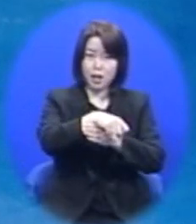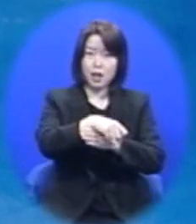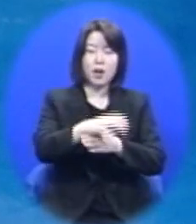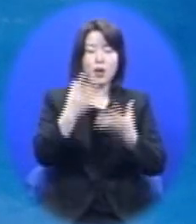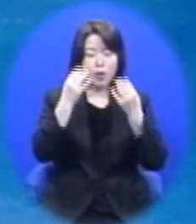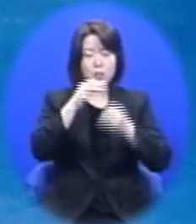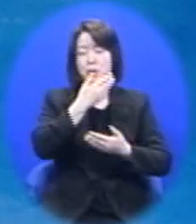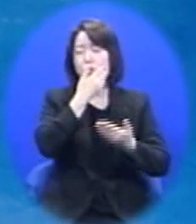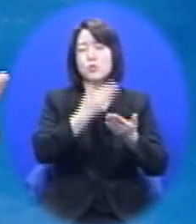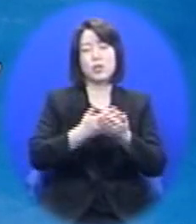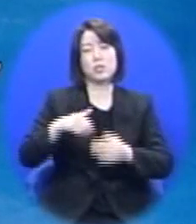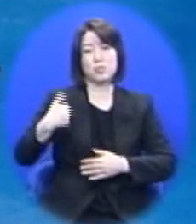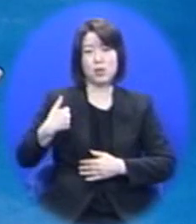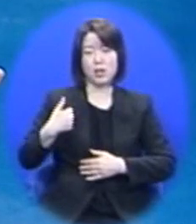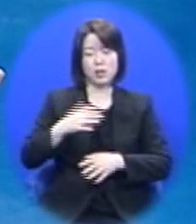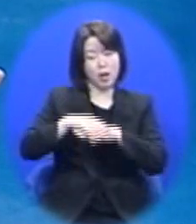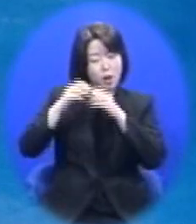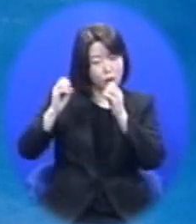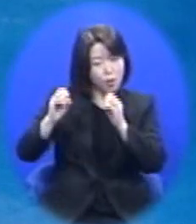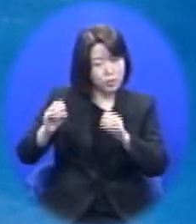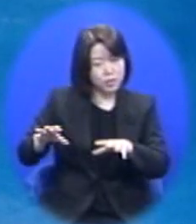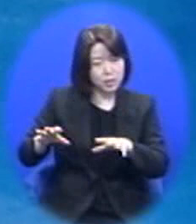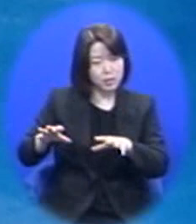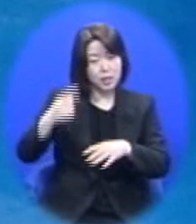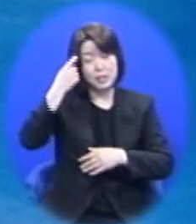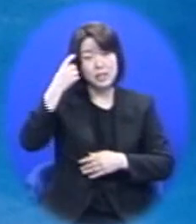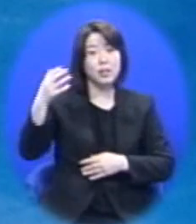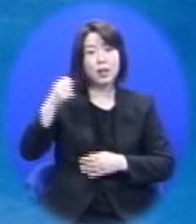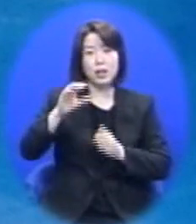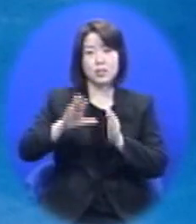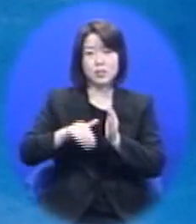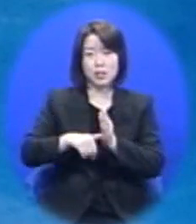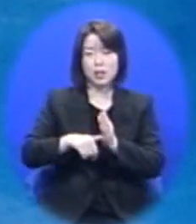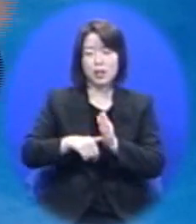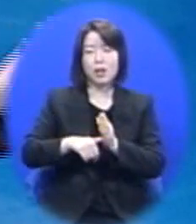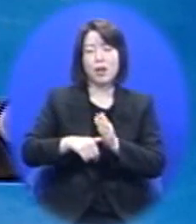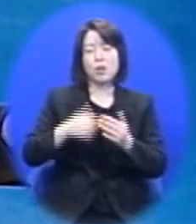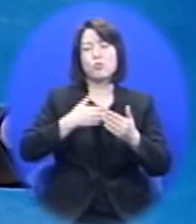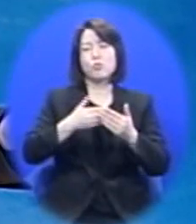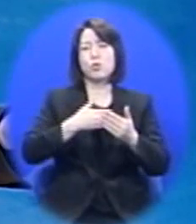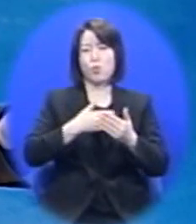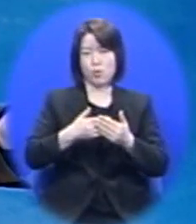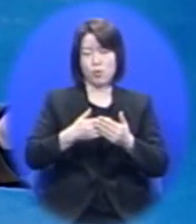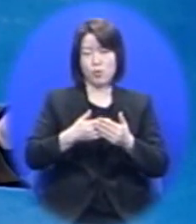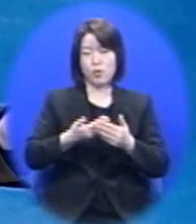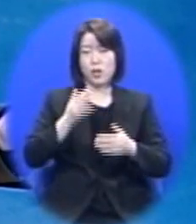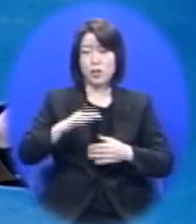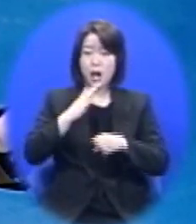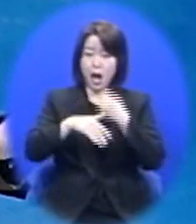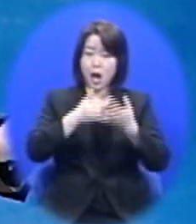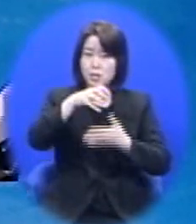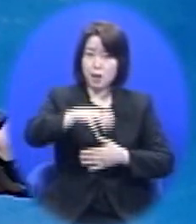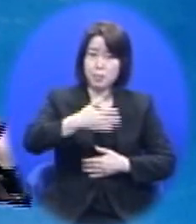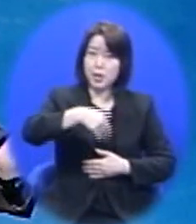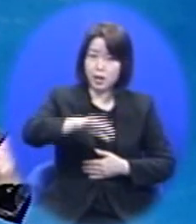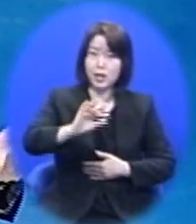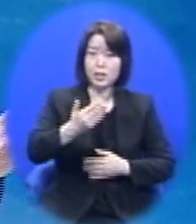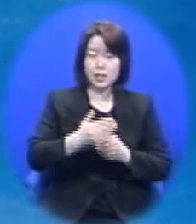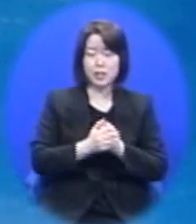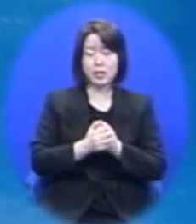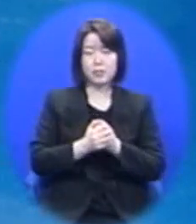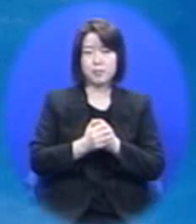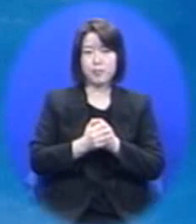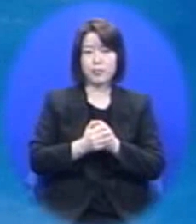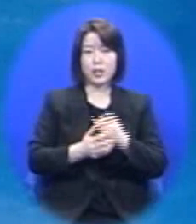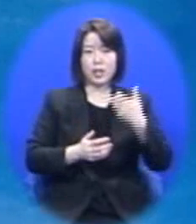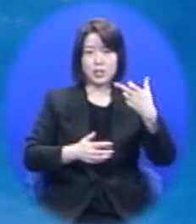들 때 얼마나 두렵습니까? 죽으면 끝이면 모르겠는데 이제 하나님 앞에 가야 돼요. 17절에